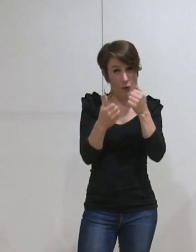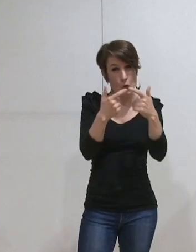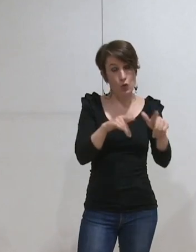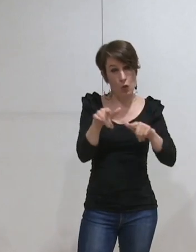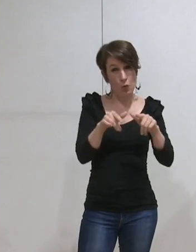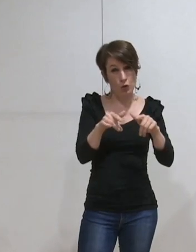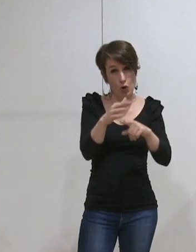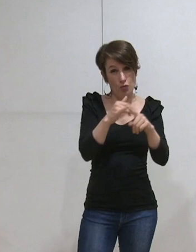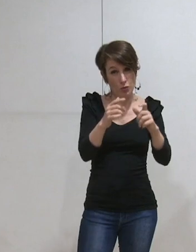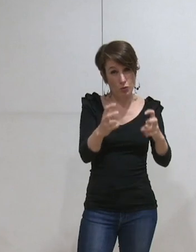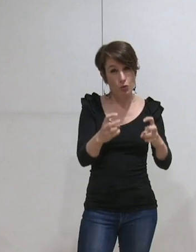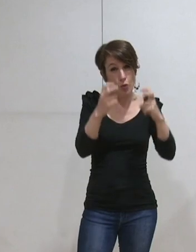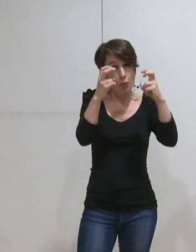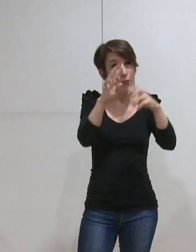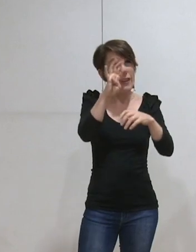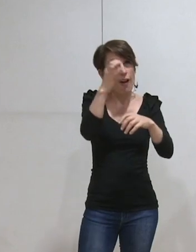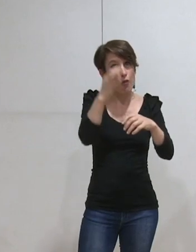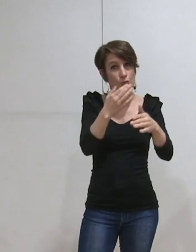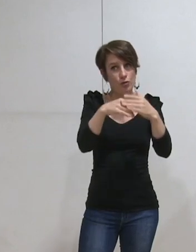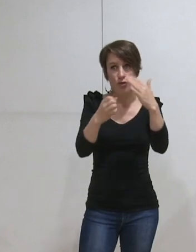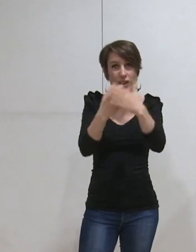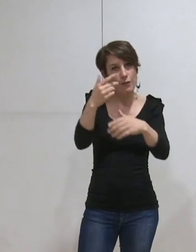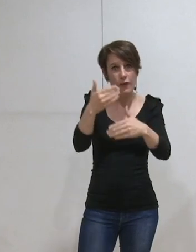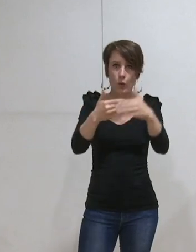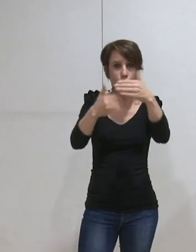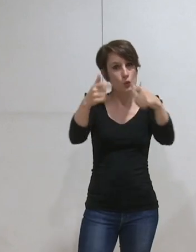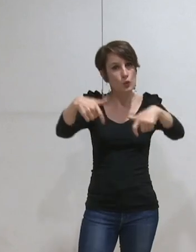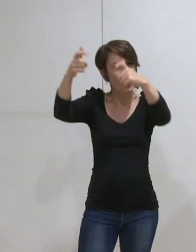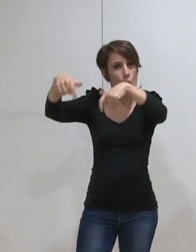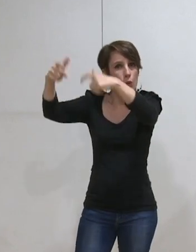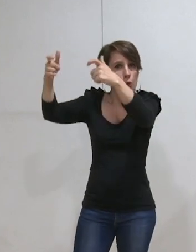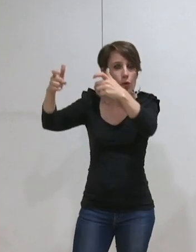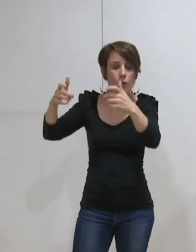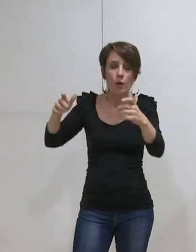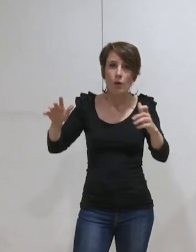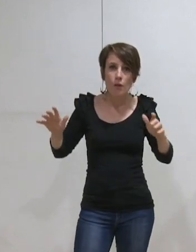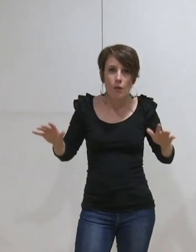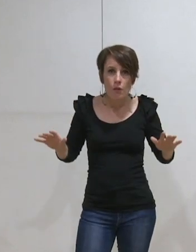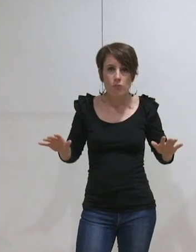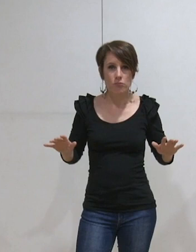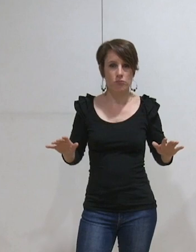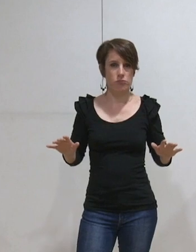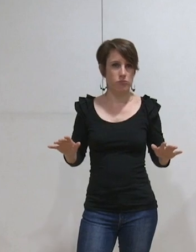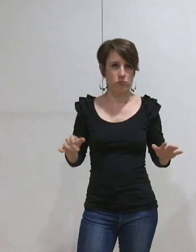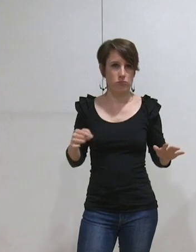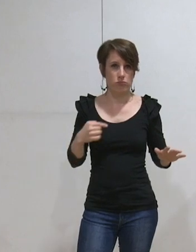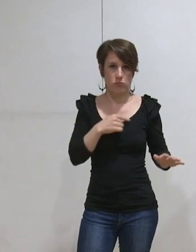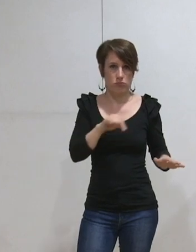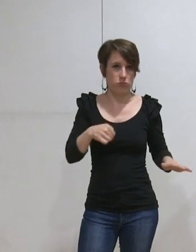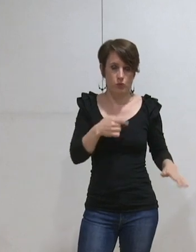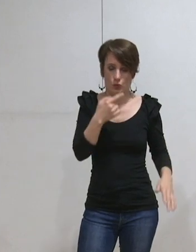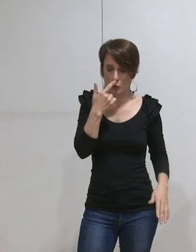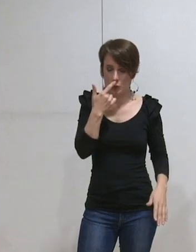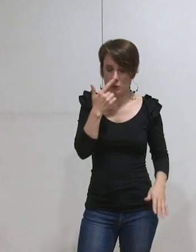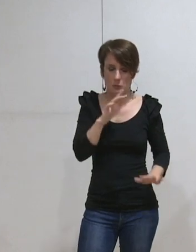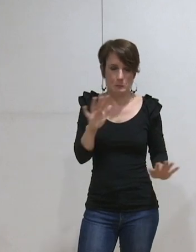les nouvelles constructions nous pensons que vous allez à l'encontre de